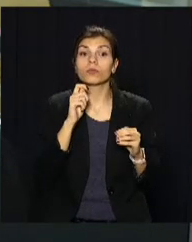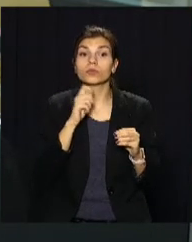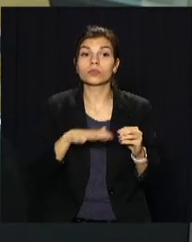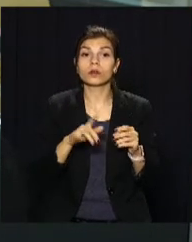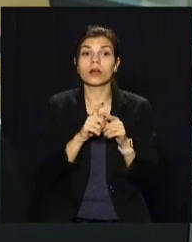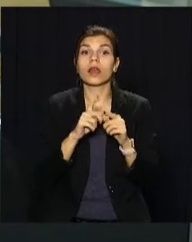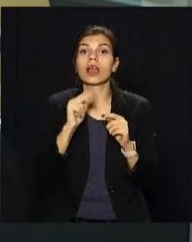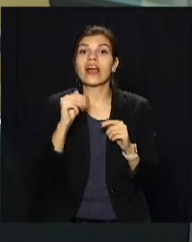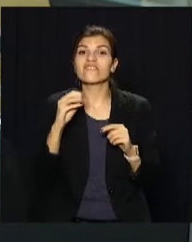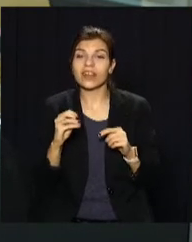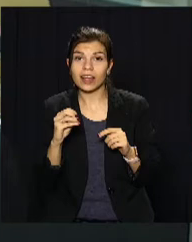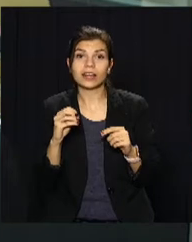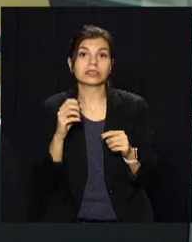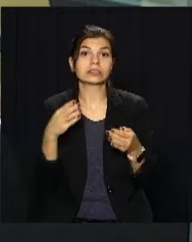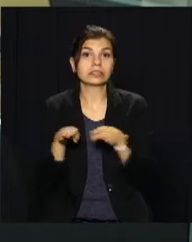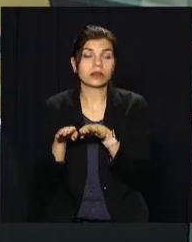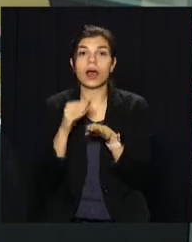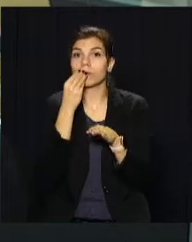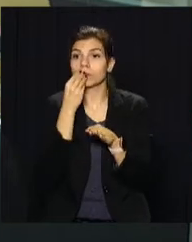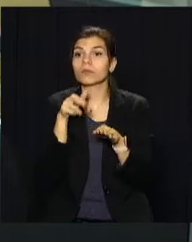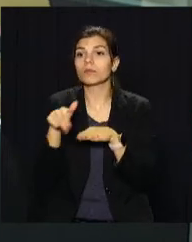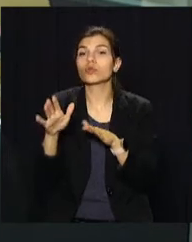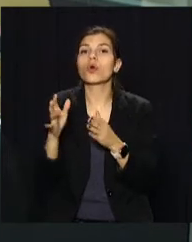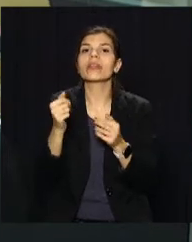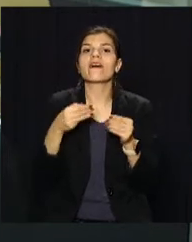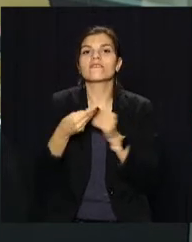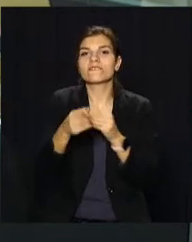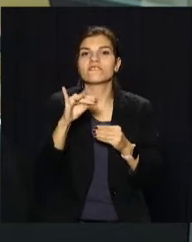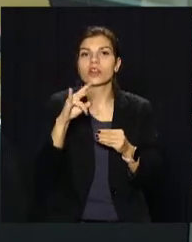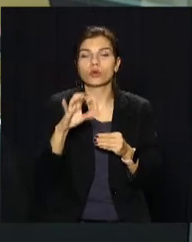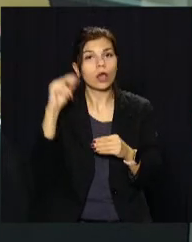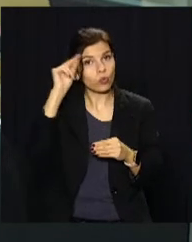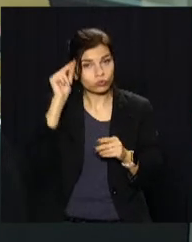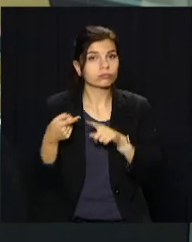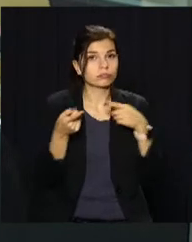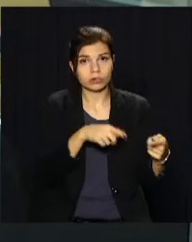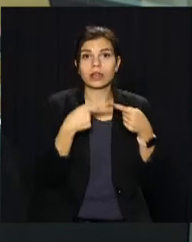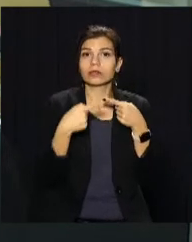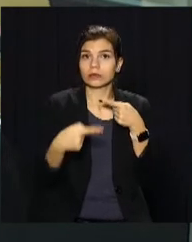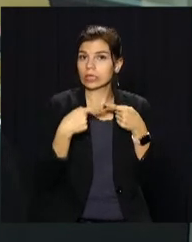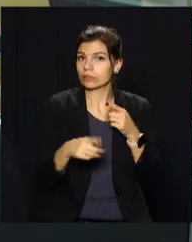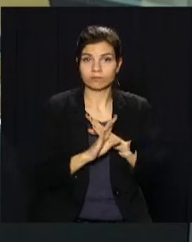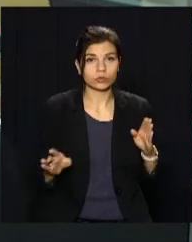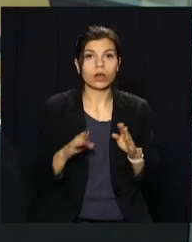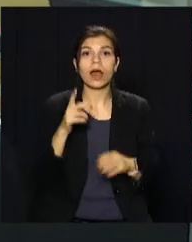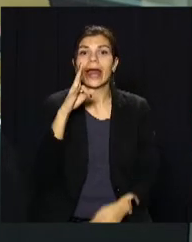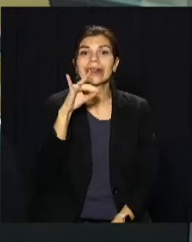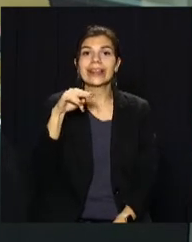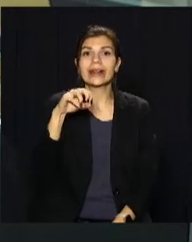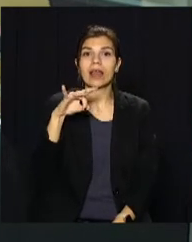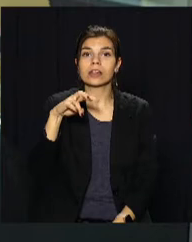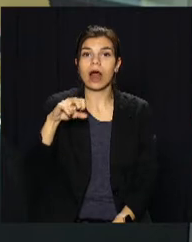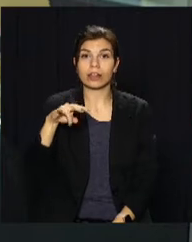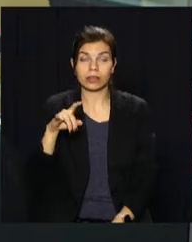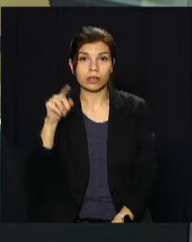ресторани, їжу можна замовляти на винос, навчання перевели в режим онлайн. У Нідерландах, навпаки, карантин послаблюють.